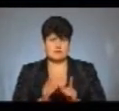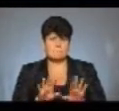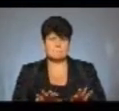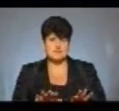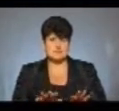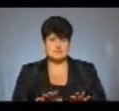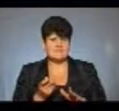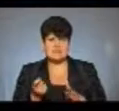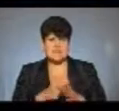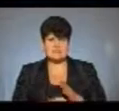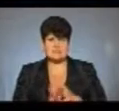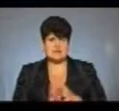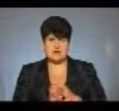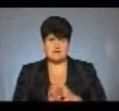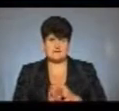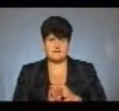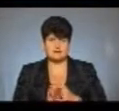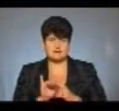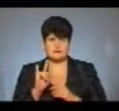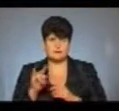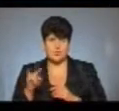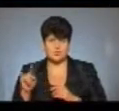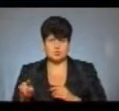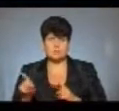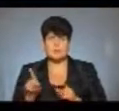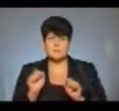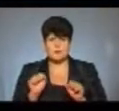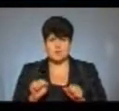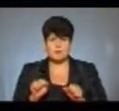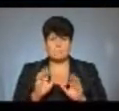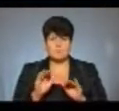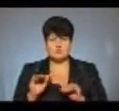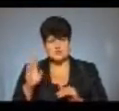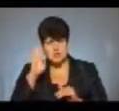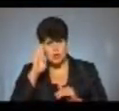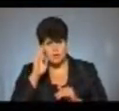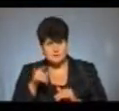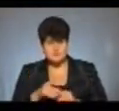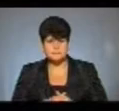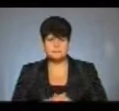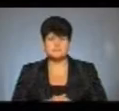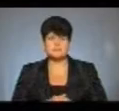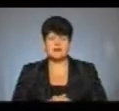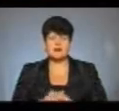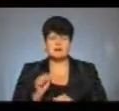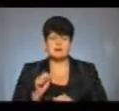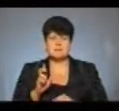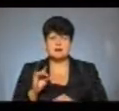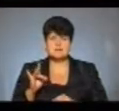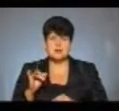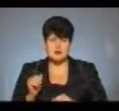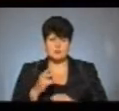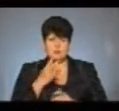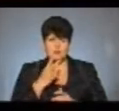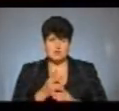місцевих не закривати окошка на дверях, щоб ми могли попрощатися з хлопцями. Андрій Бесара перепрезентуватиме збірку